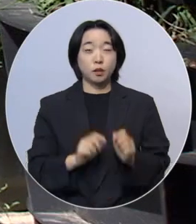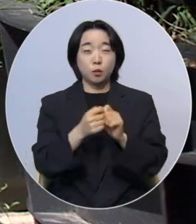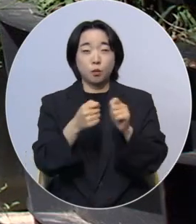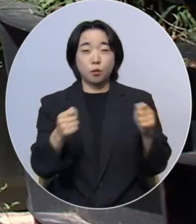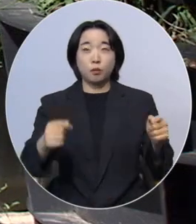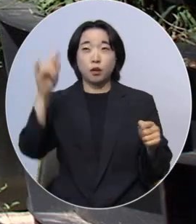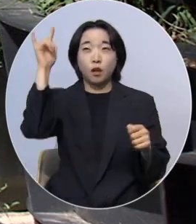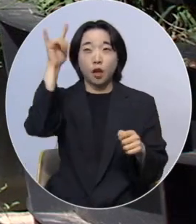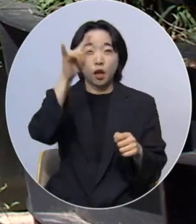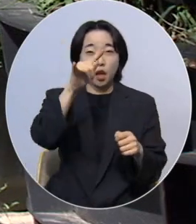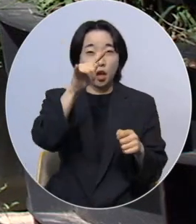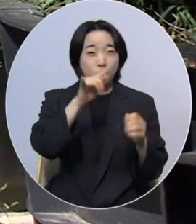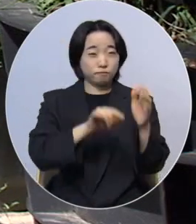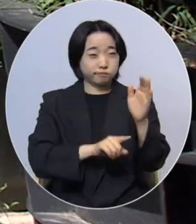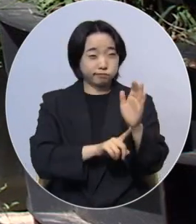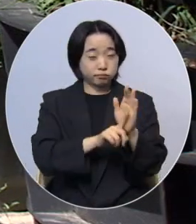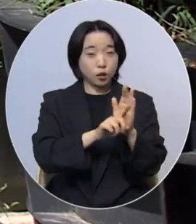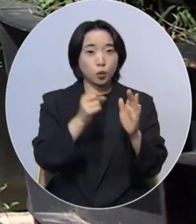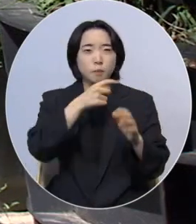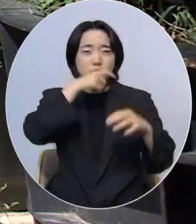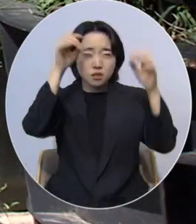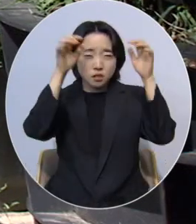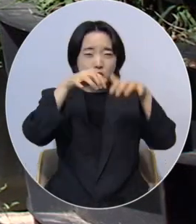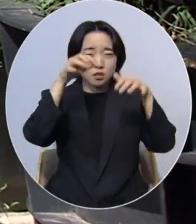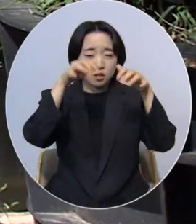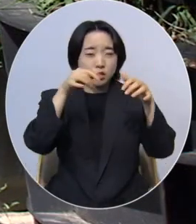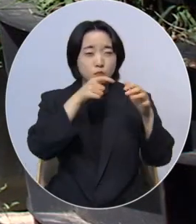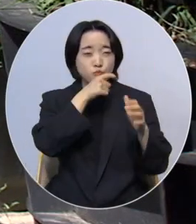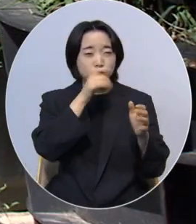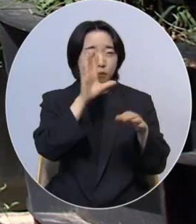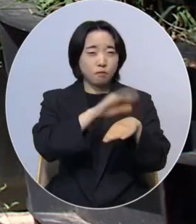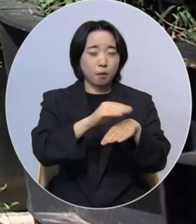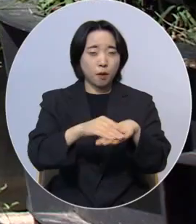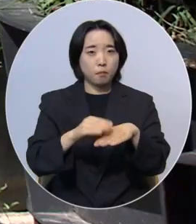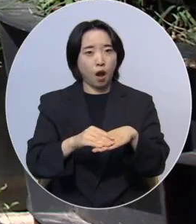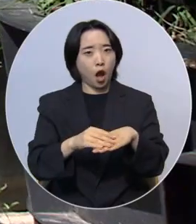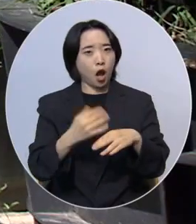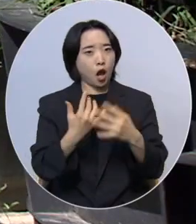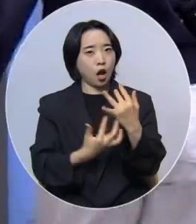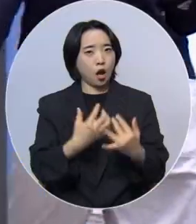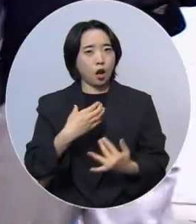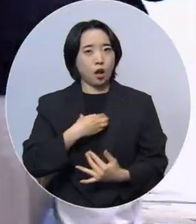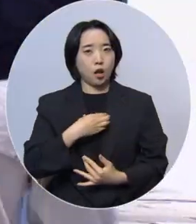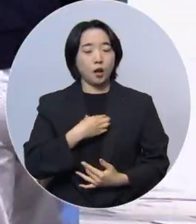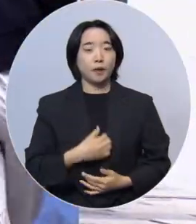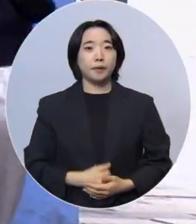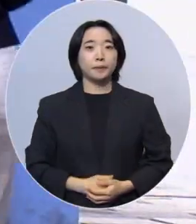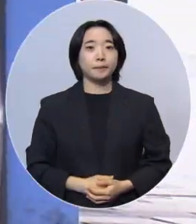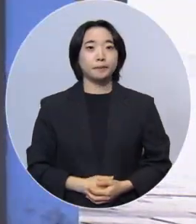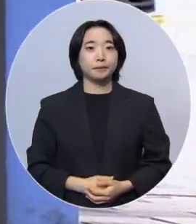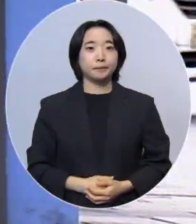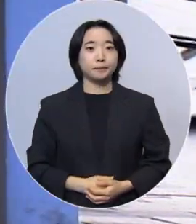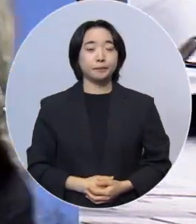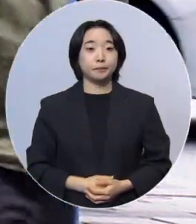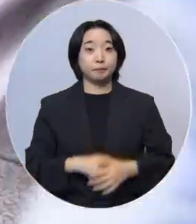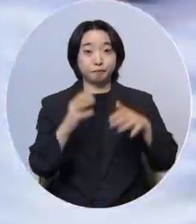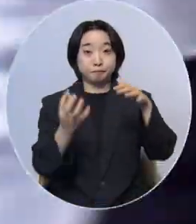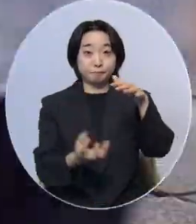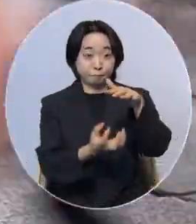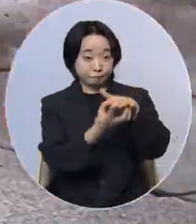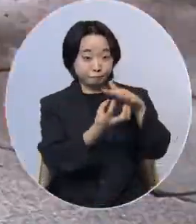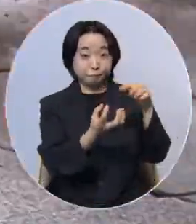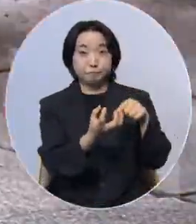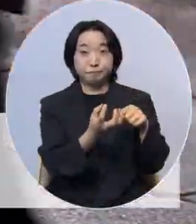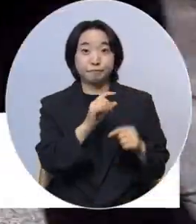햇빛에 노출되거나 비가 오면 또 비를 맞아야 하기 때문에 그만큼 화재 우려도 높습니다. 배터리 소재인 리튬이